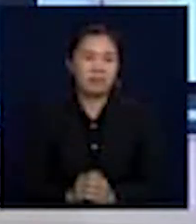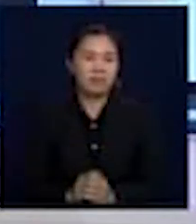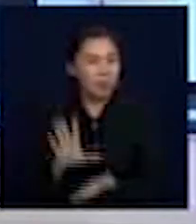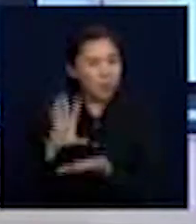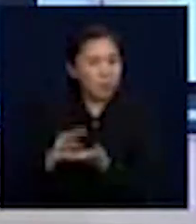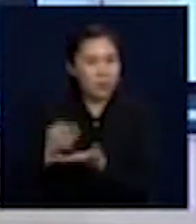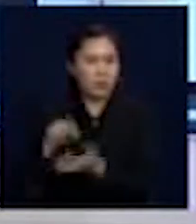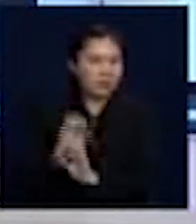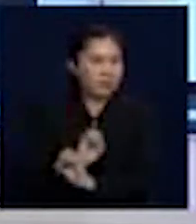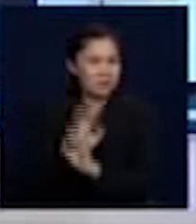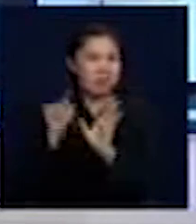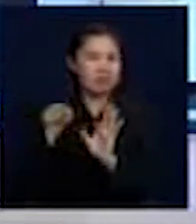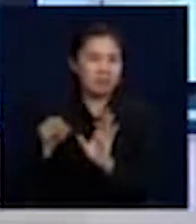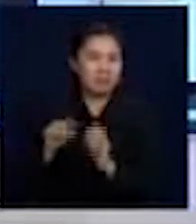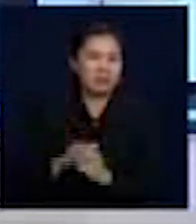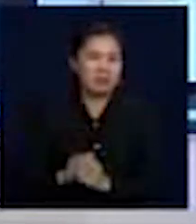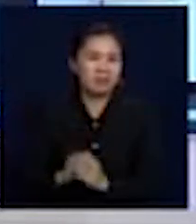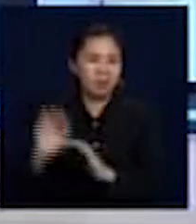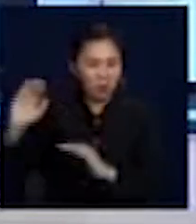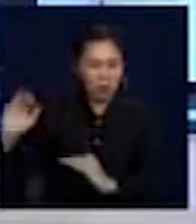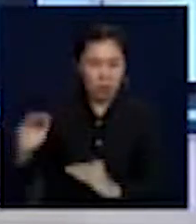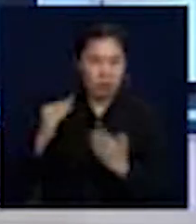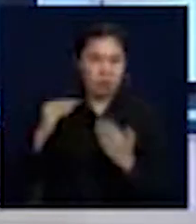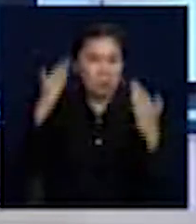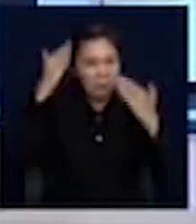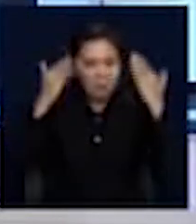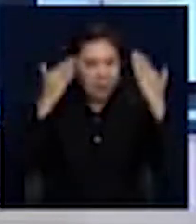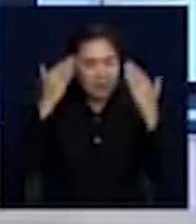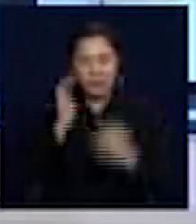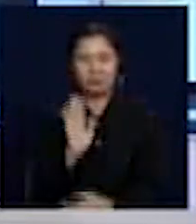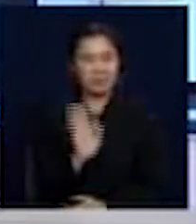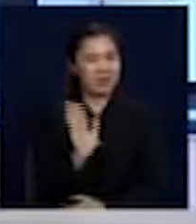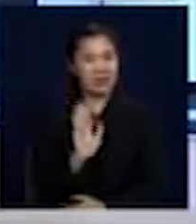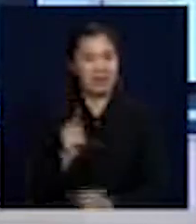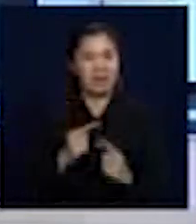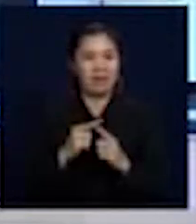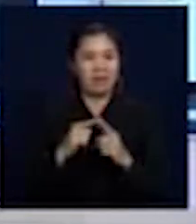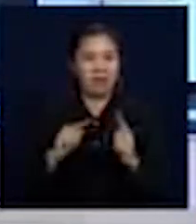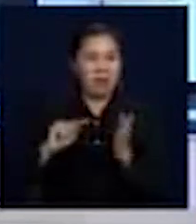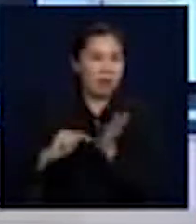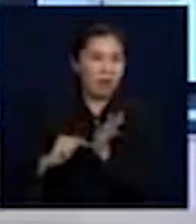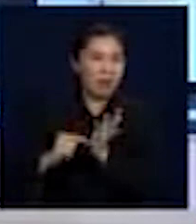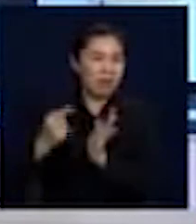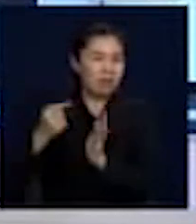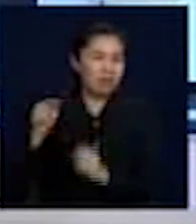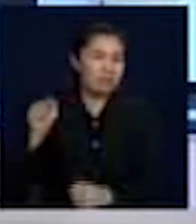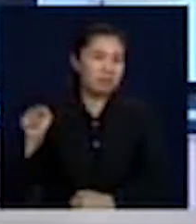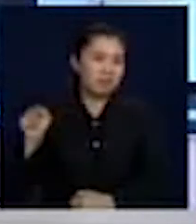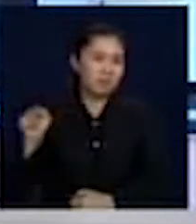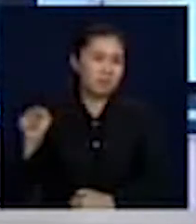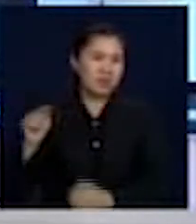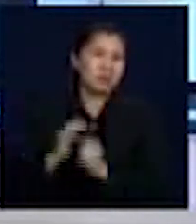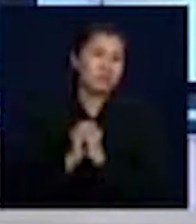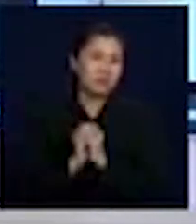าการสำแดงเดินทางมิได้มาจากมาเลเซียแต่ประการใดมาตั้งแต่ต้นทางไปที่มาเลเซียตั้งแต่ต้นทางก็จี